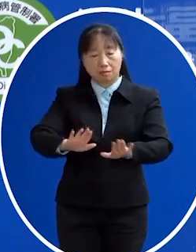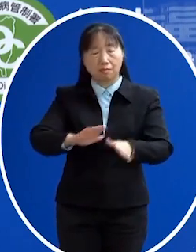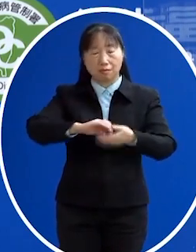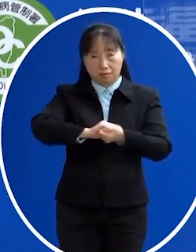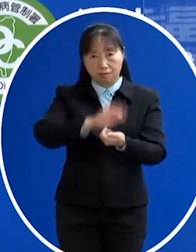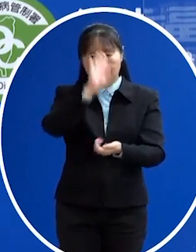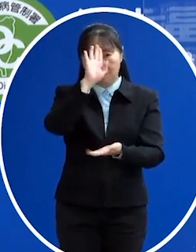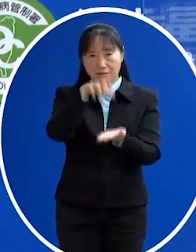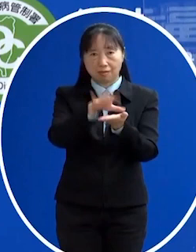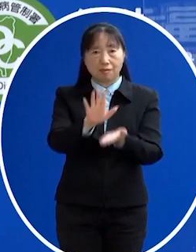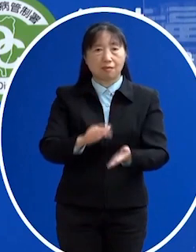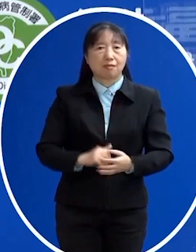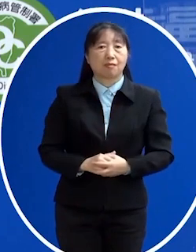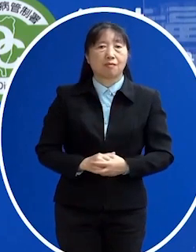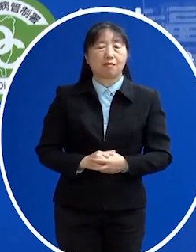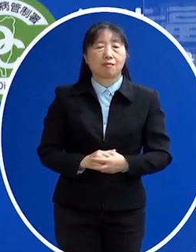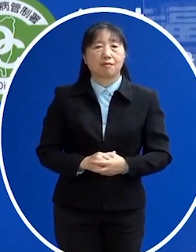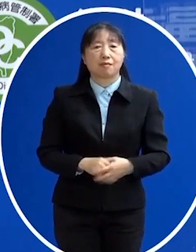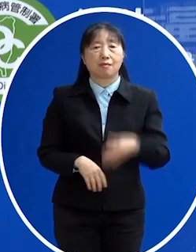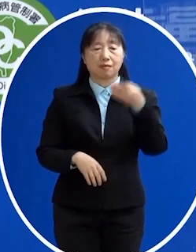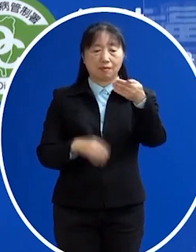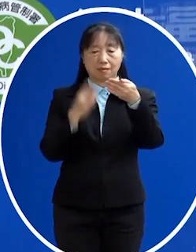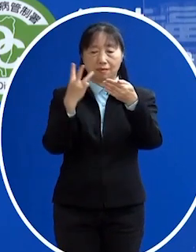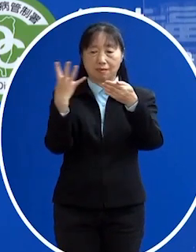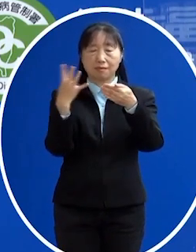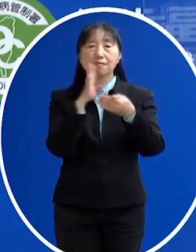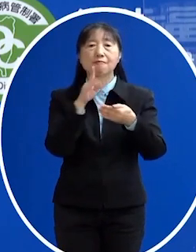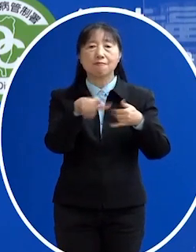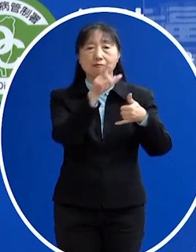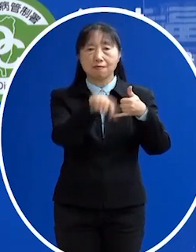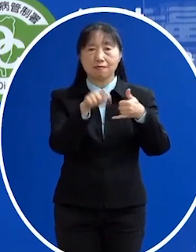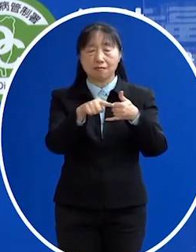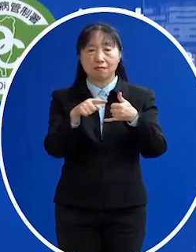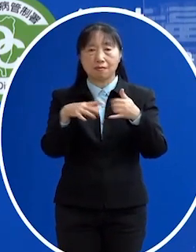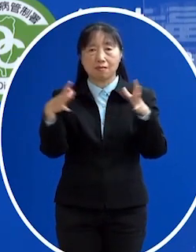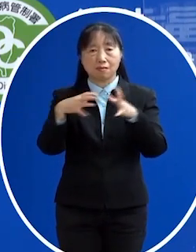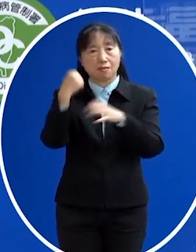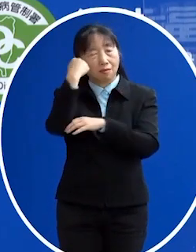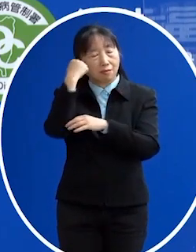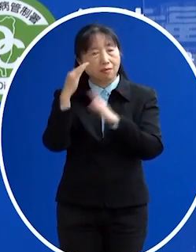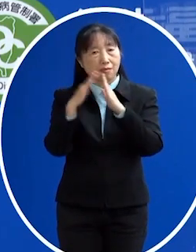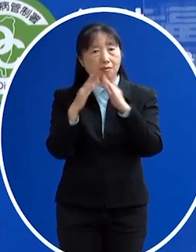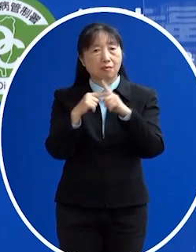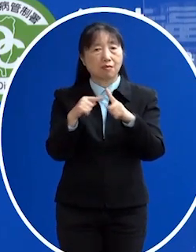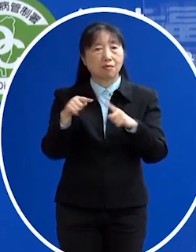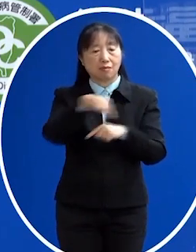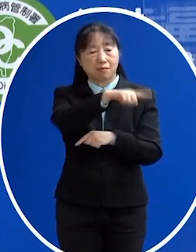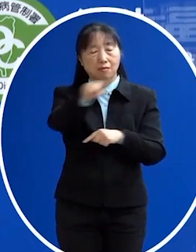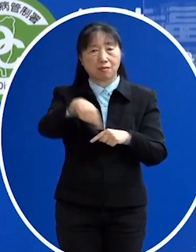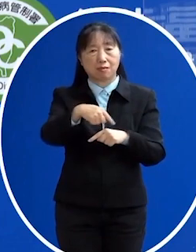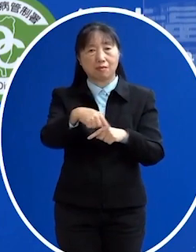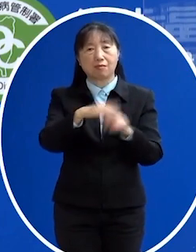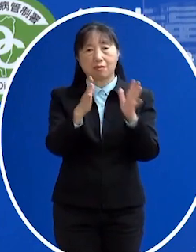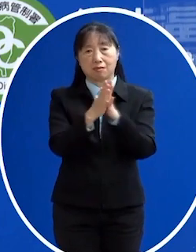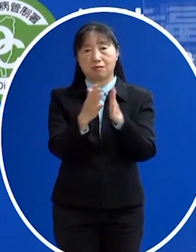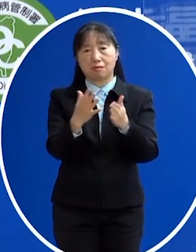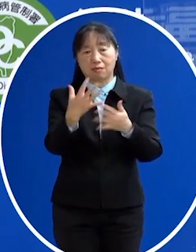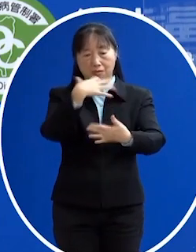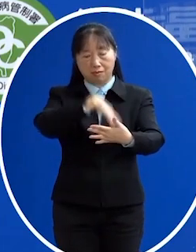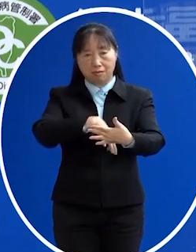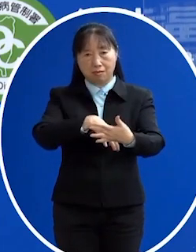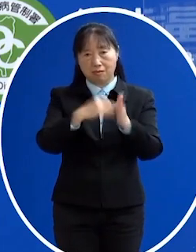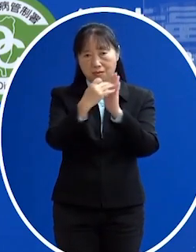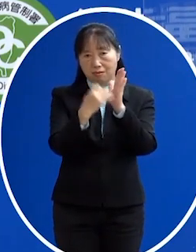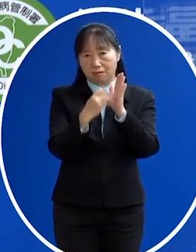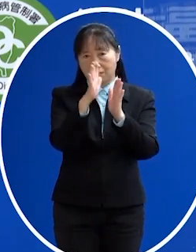诊。那案934哈，是同住家人4人，先前已框列为864的接触